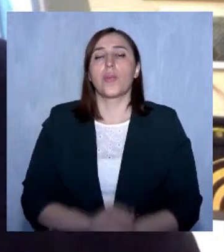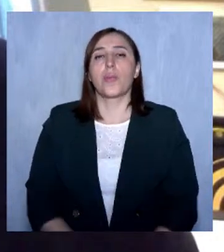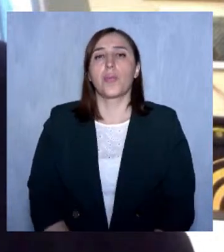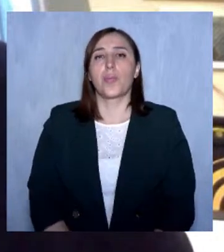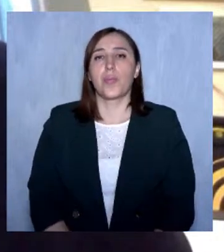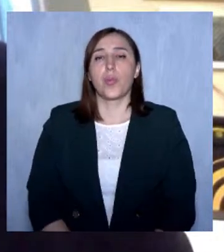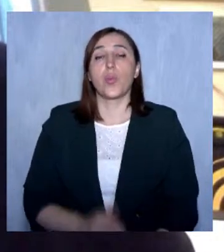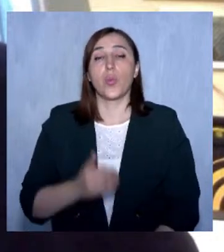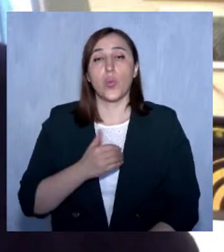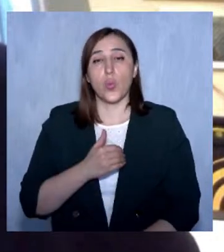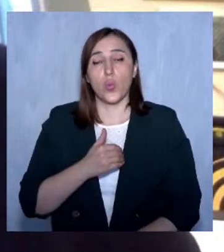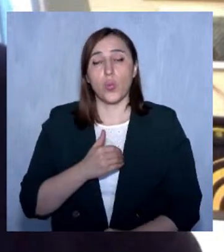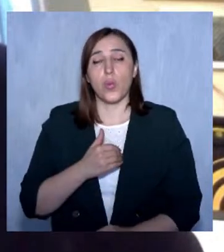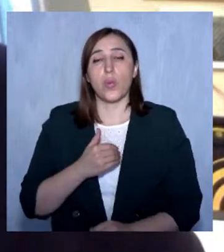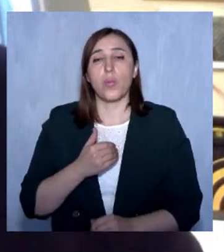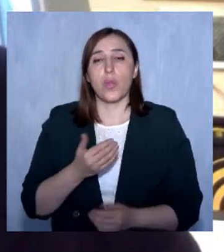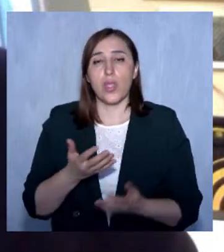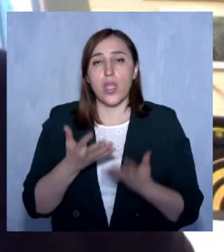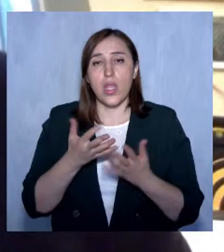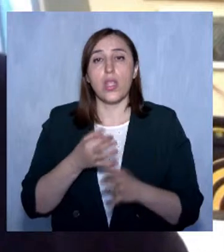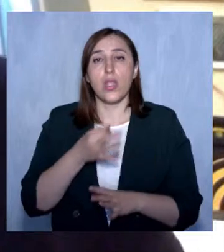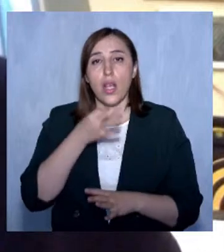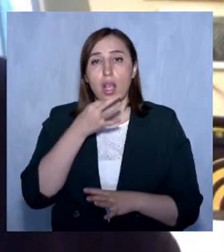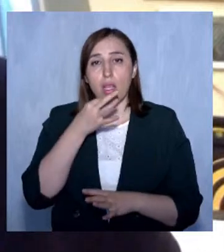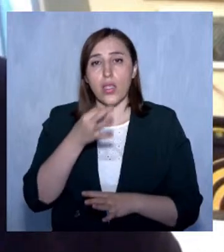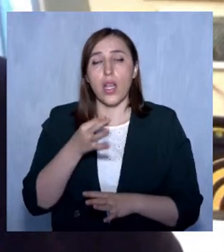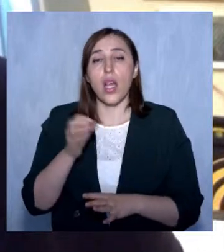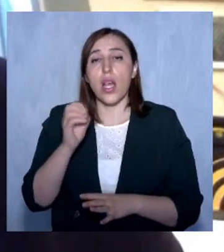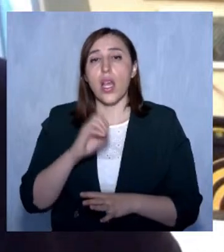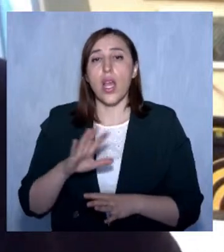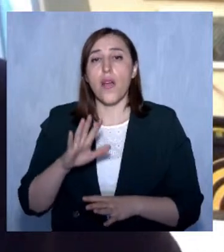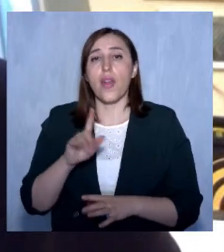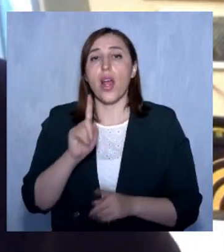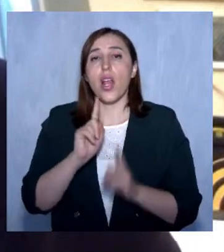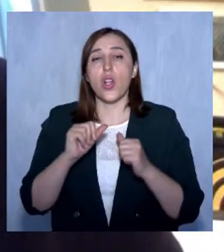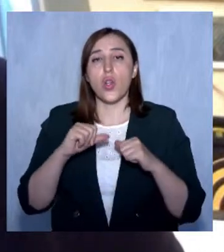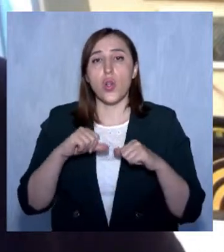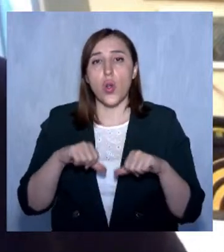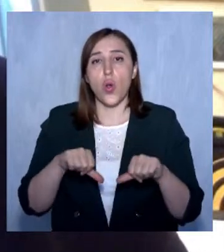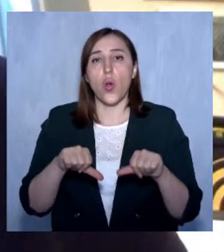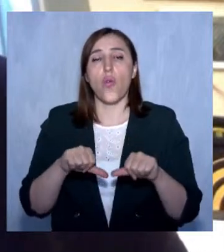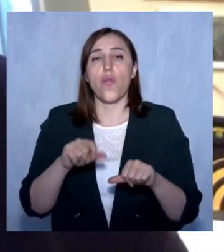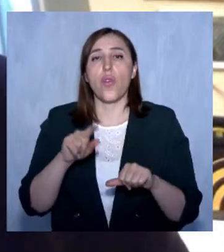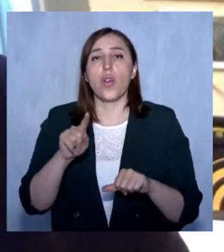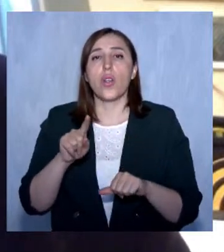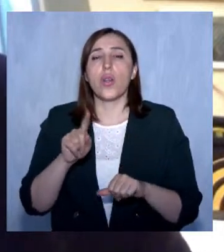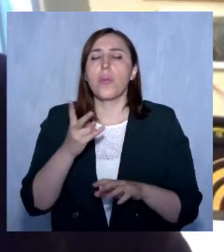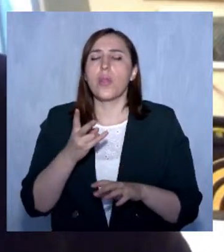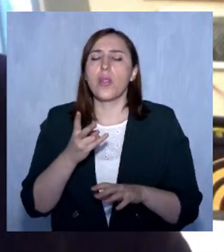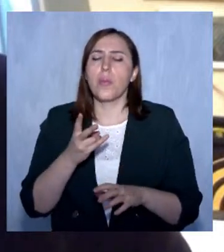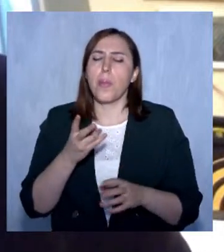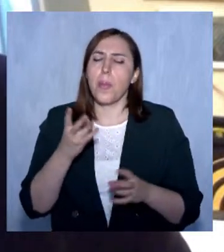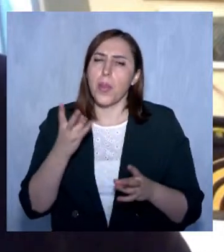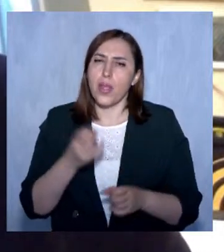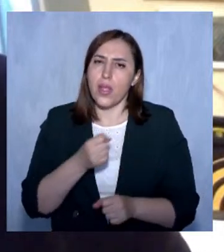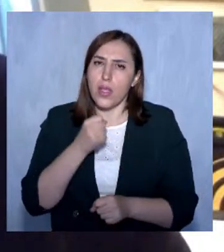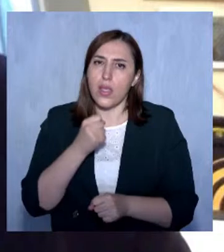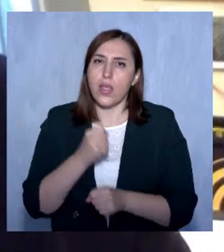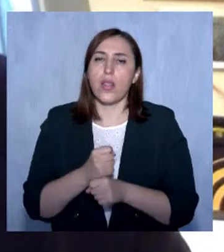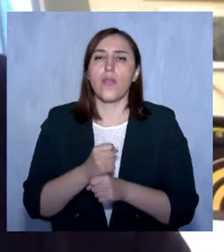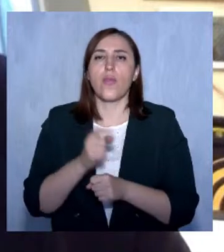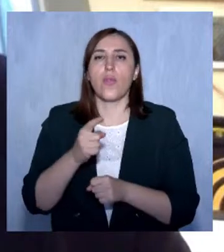առաջ։ Ես ուզում եմ մեր կողմի չատ հստակ ընդգծել եվրահանդնաժողովը ծայրաստիճան հանձնարույ է անել ամեն բամ, որ կայուն